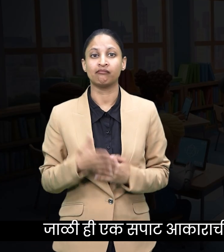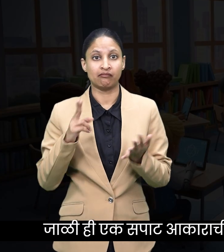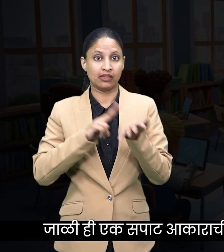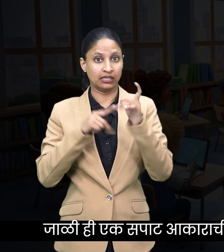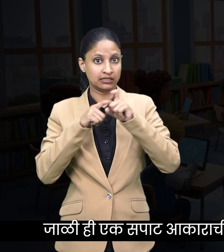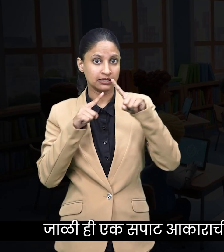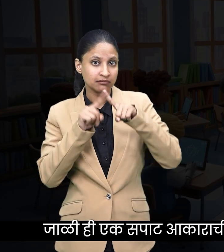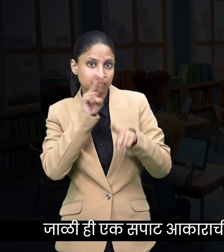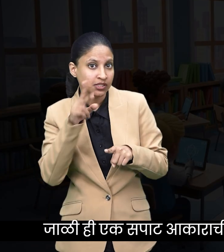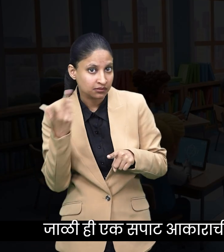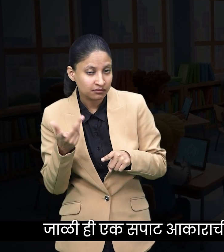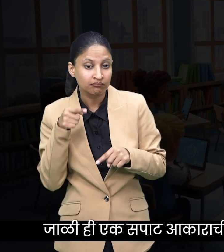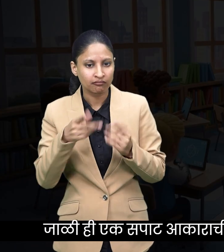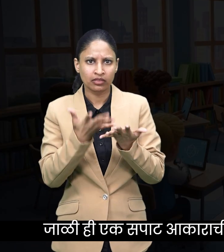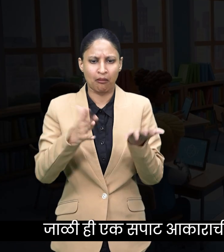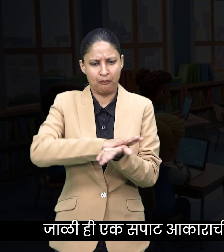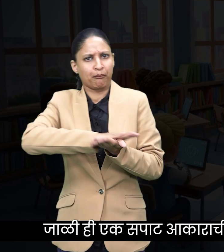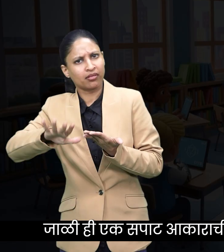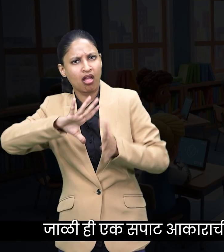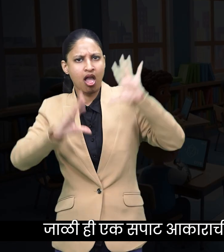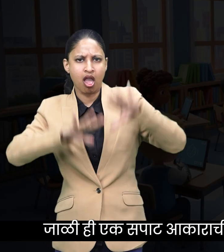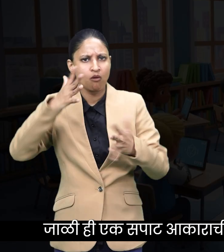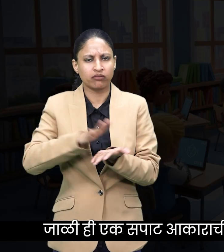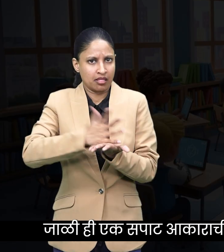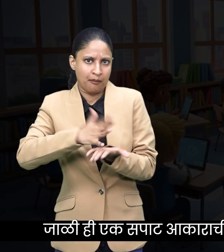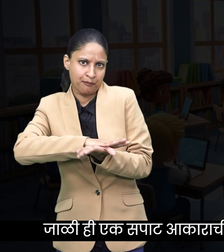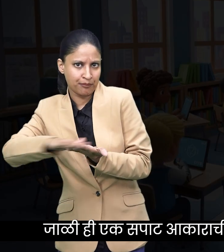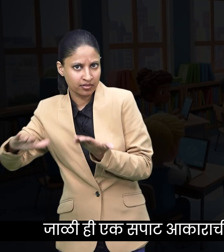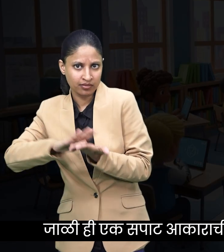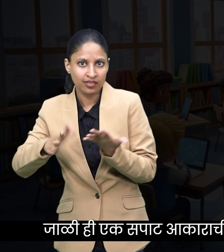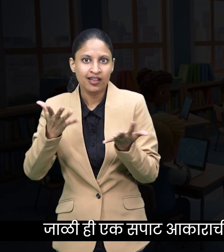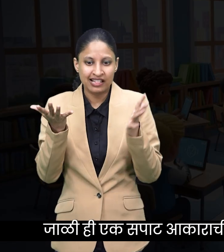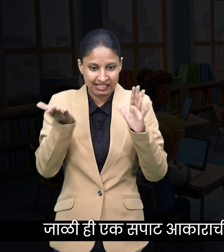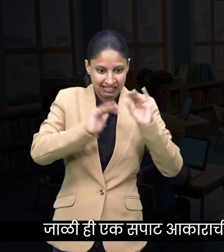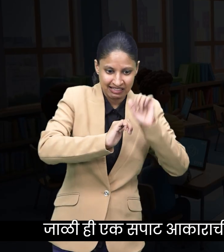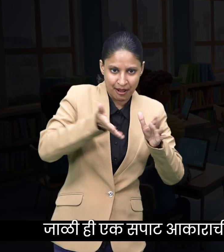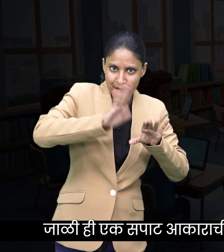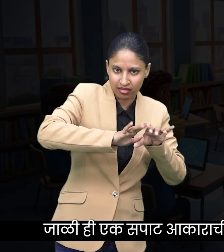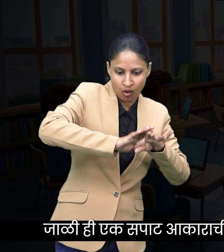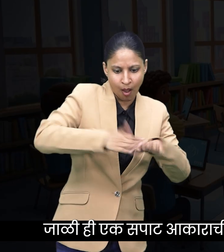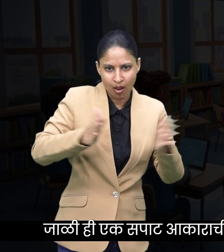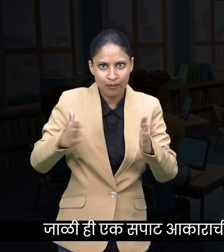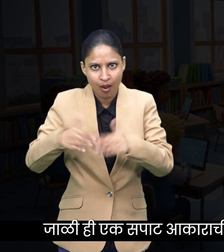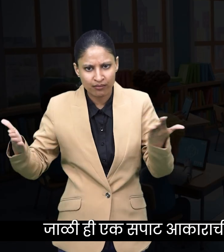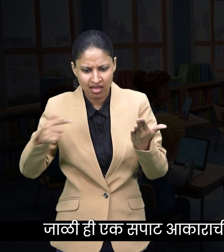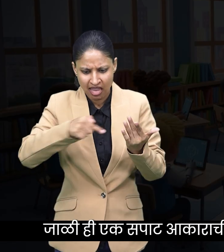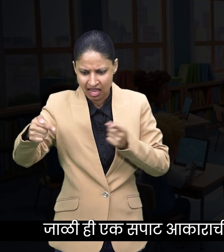जाळी ही एक सपाट आकाराची असते. ती दुमडून त्रिमितीय घनता बनवता येते.